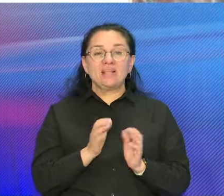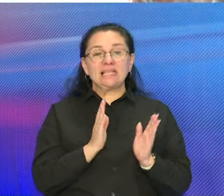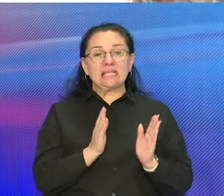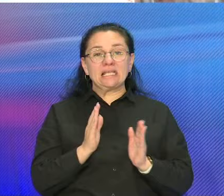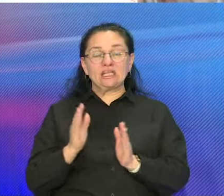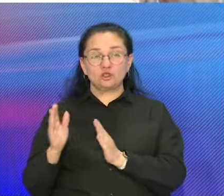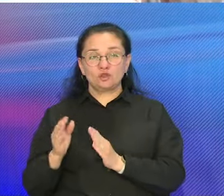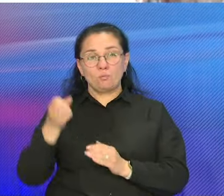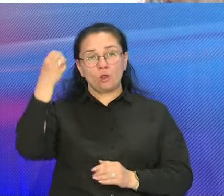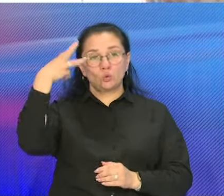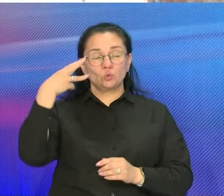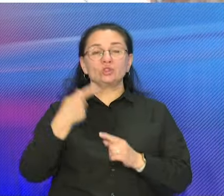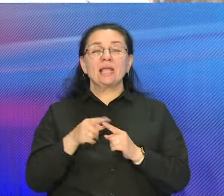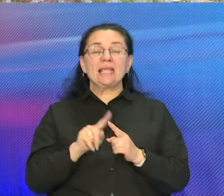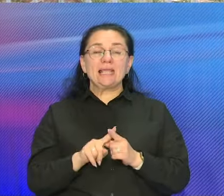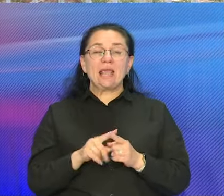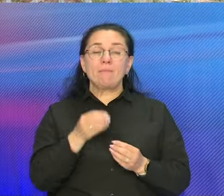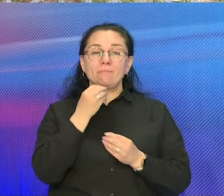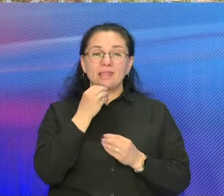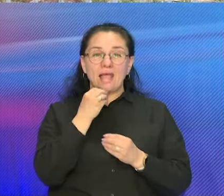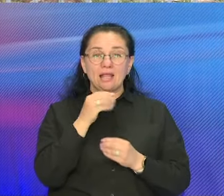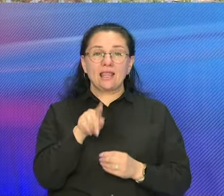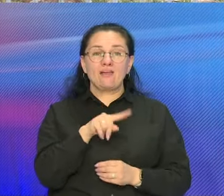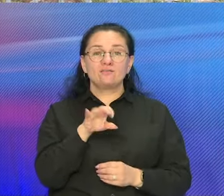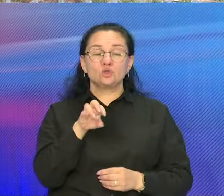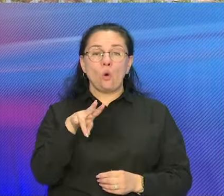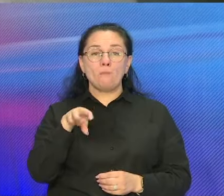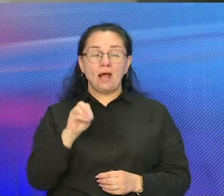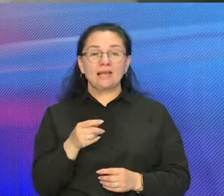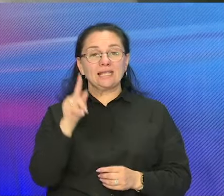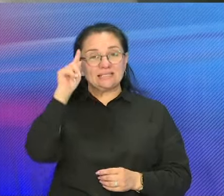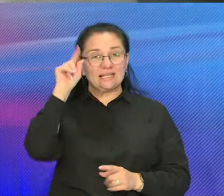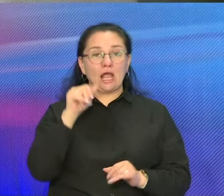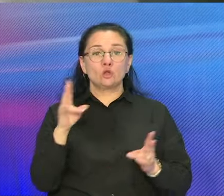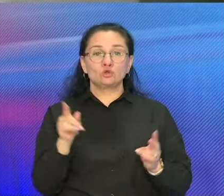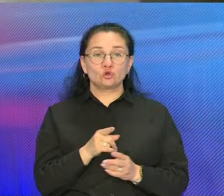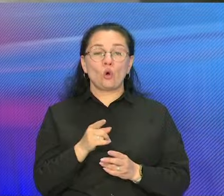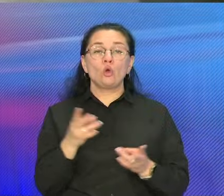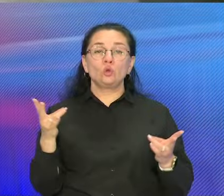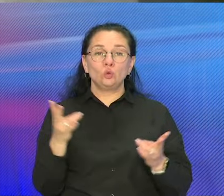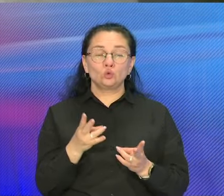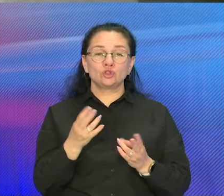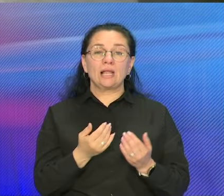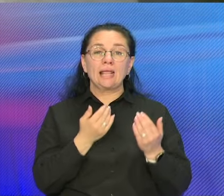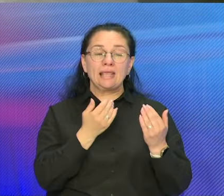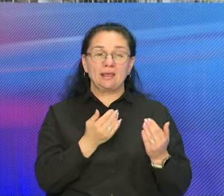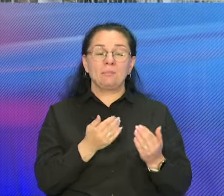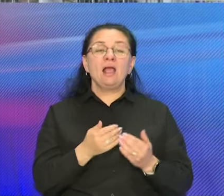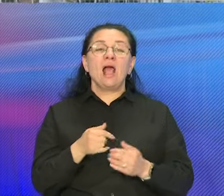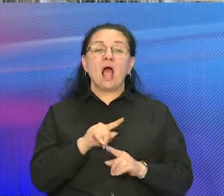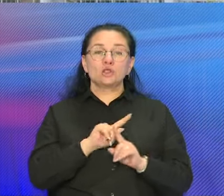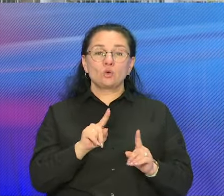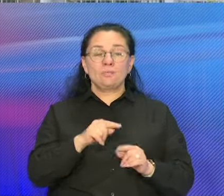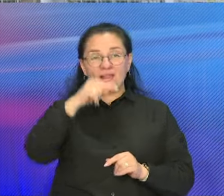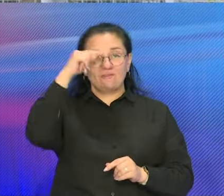душ и отповедный сезон рацион харшавання У Гродзенским зоологичным парку ведают, что треба и гадаванцам летом особливы успеху И